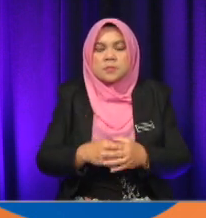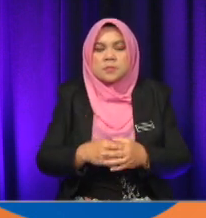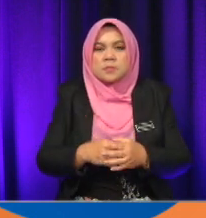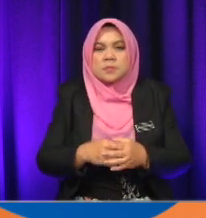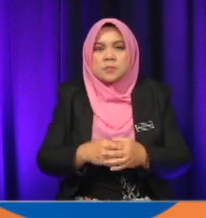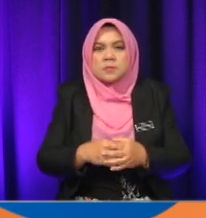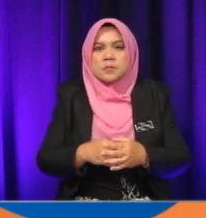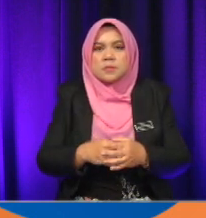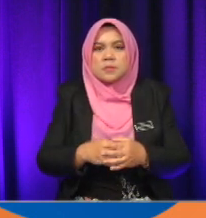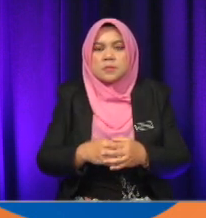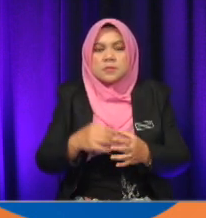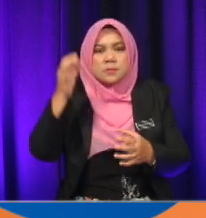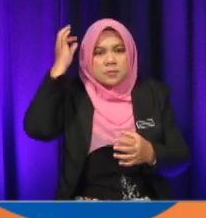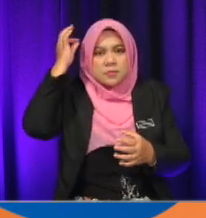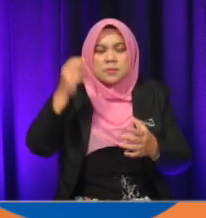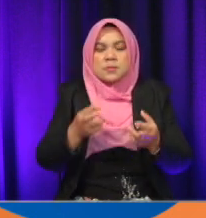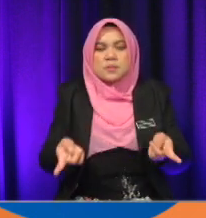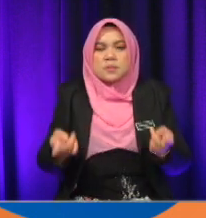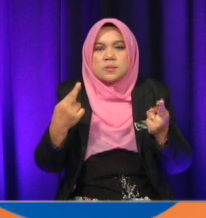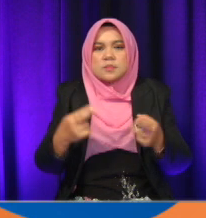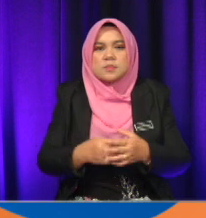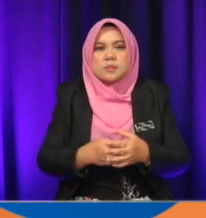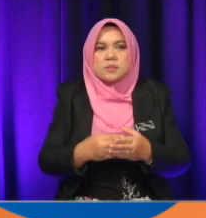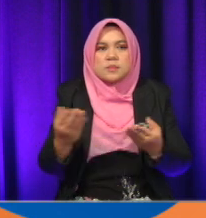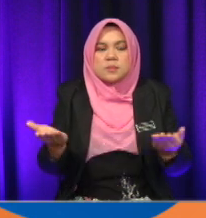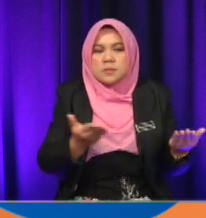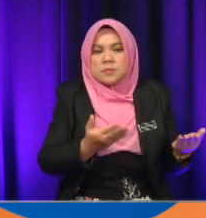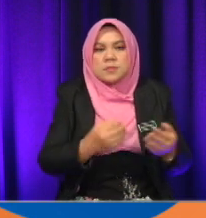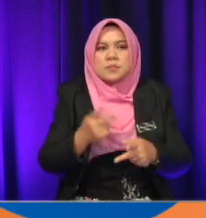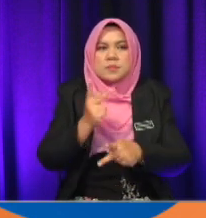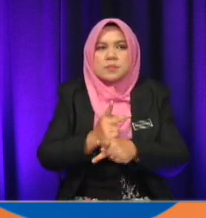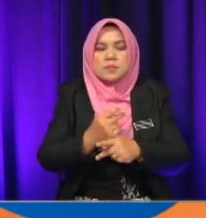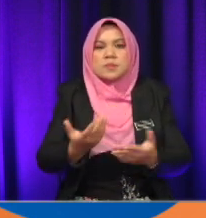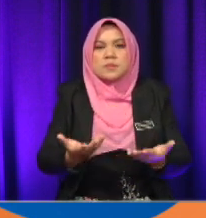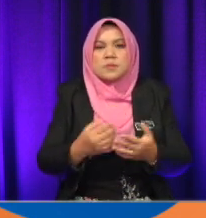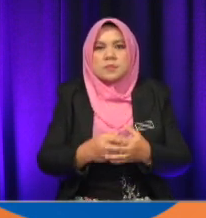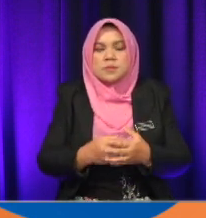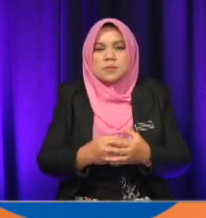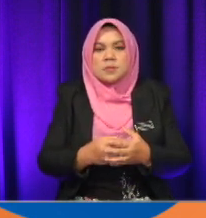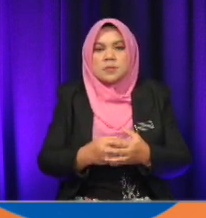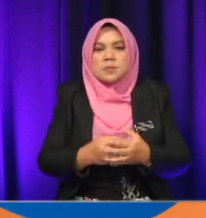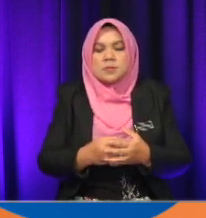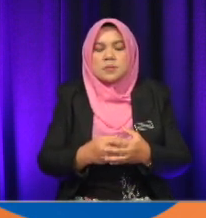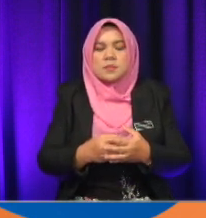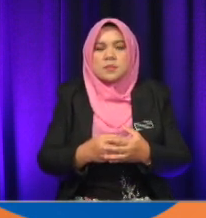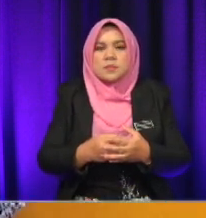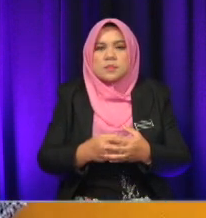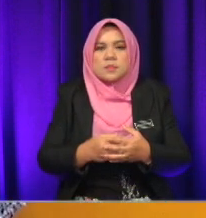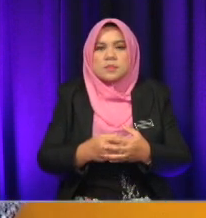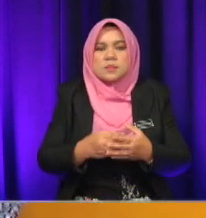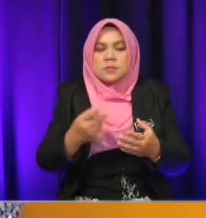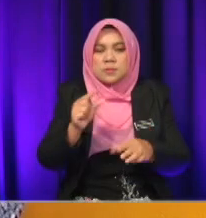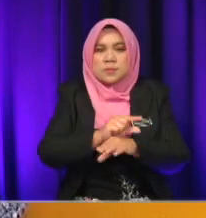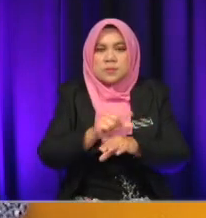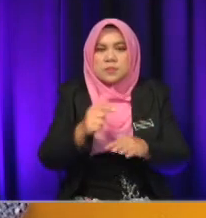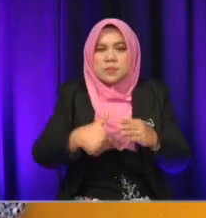tu lebih ringan, fleksibel, mudah dibawa, mudah disimpan ke. Manalah tahu kan? Pengguna